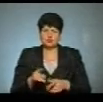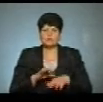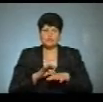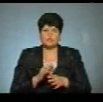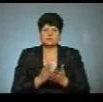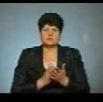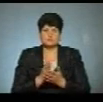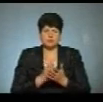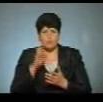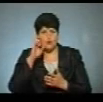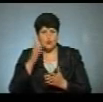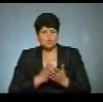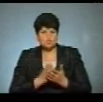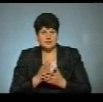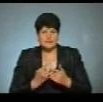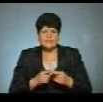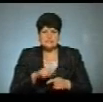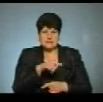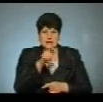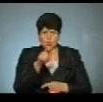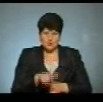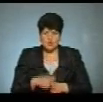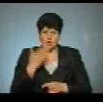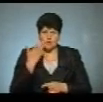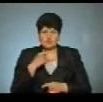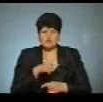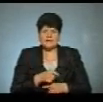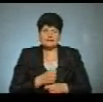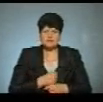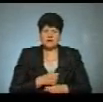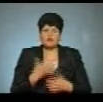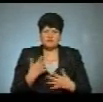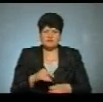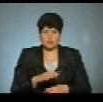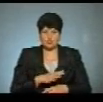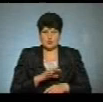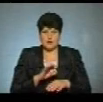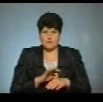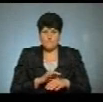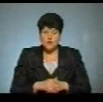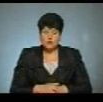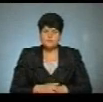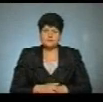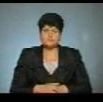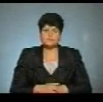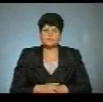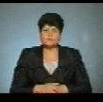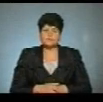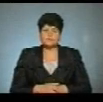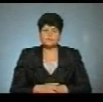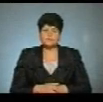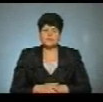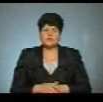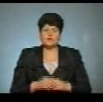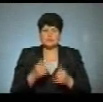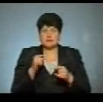здійснювалися богослужіння цією людиною, коли вона, на жаль, вже була хворою, то там